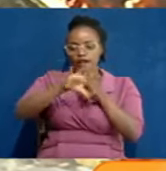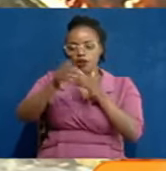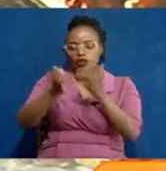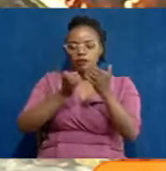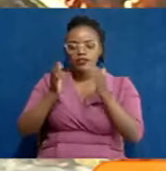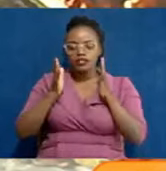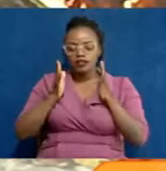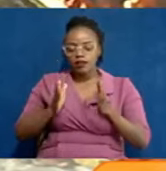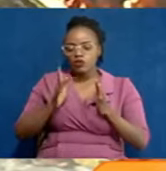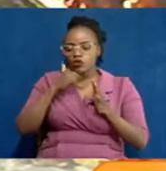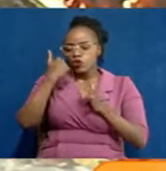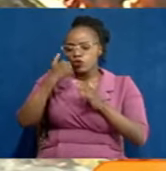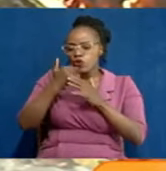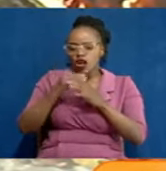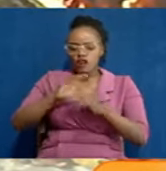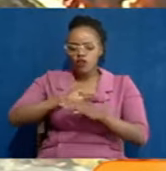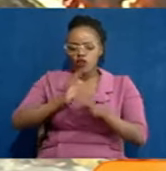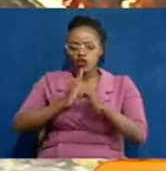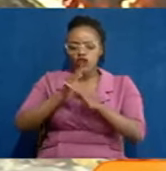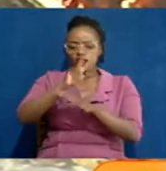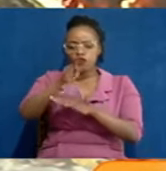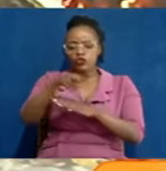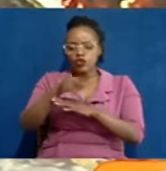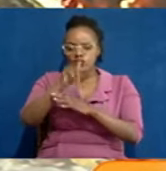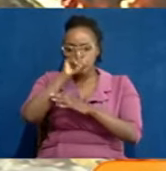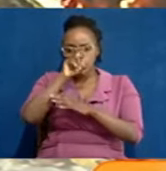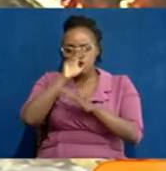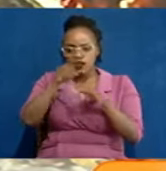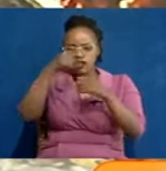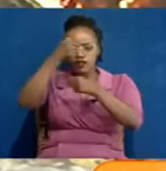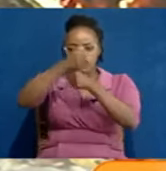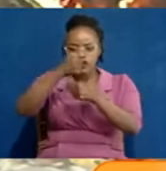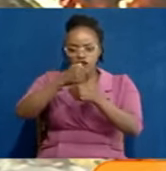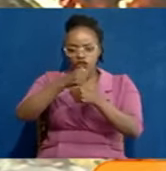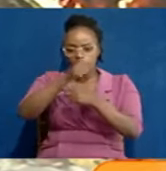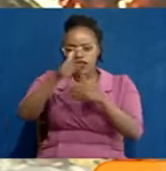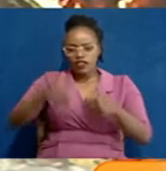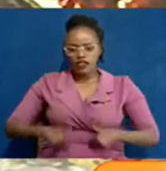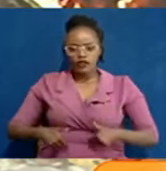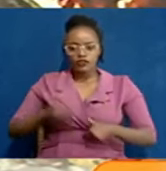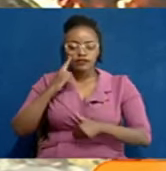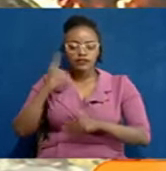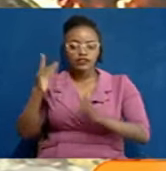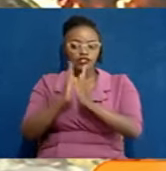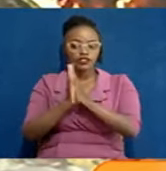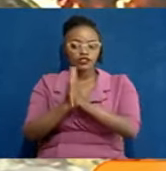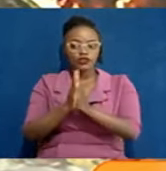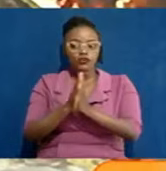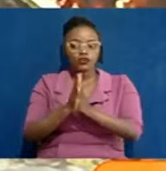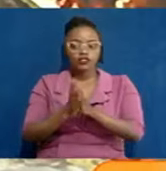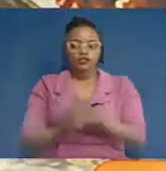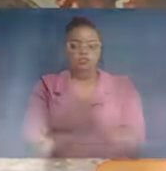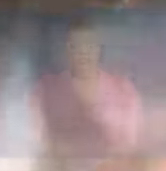ambaye anamiliki zaidi ya kuku 2000 pia ametoa ajira kwa vijana wengine. Hebu tusikilize simulizi yake.